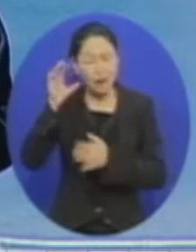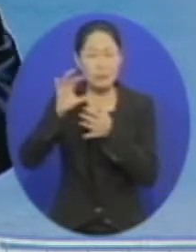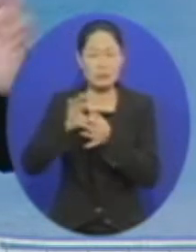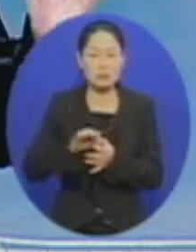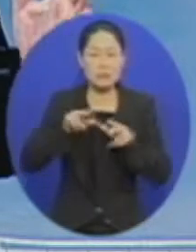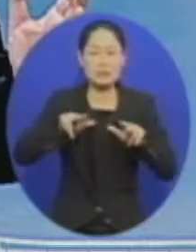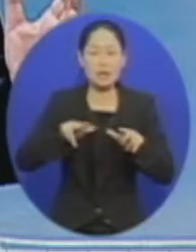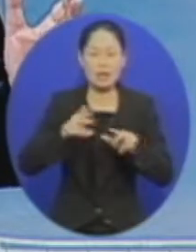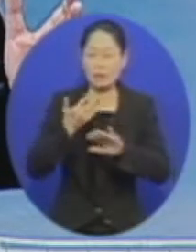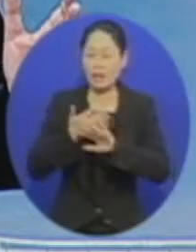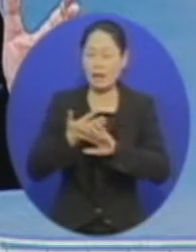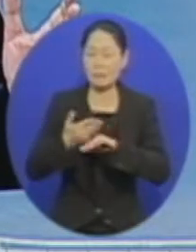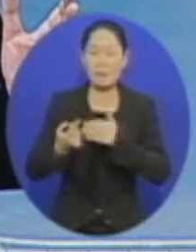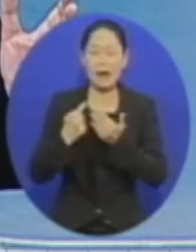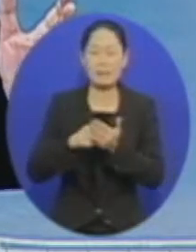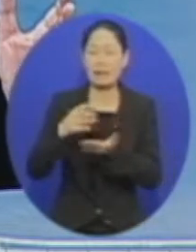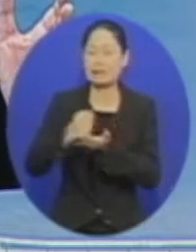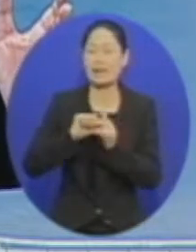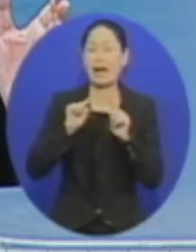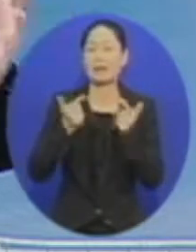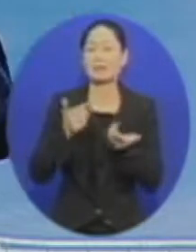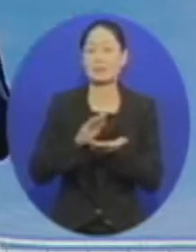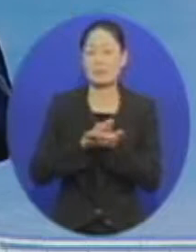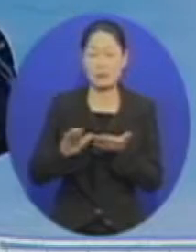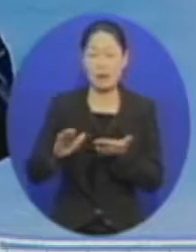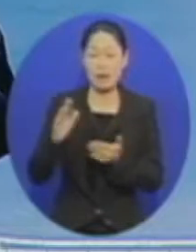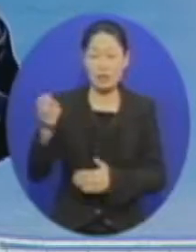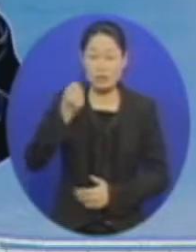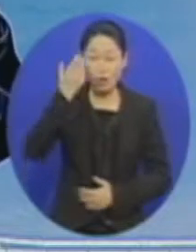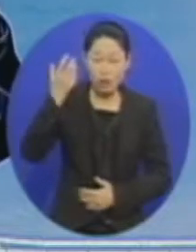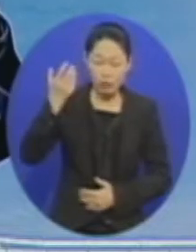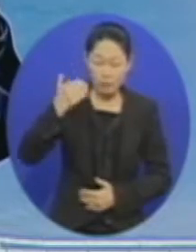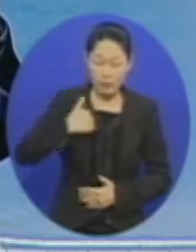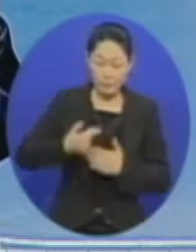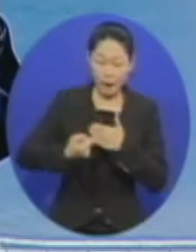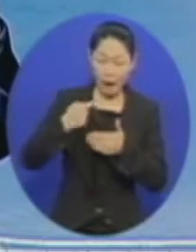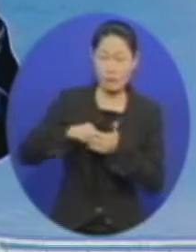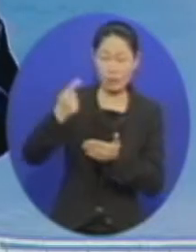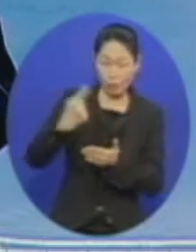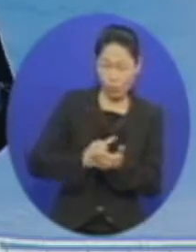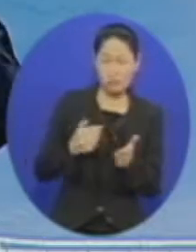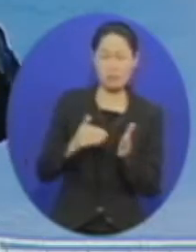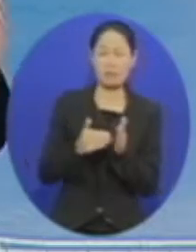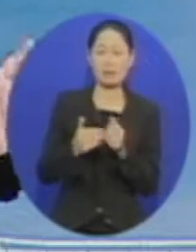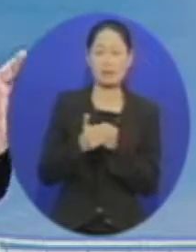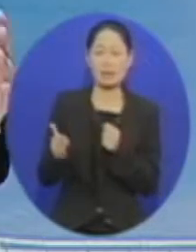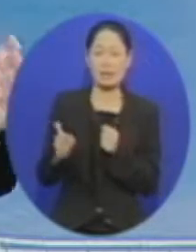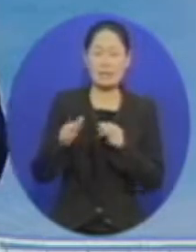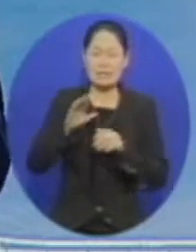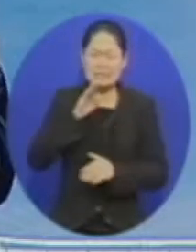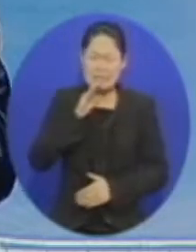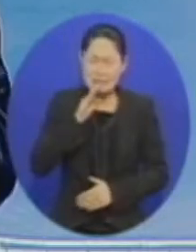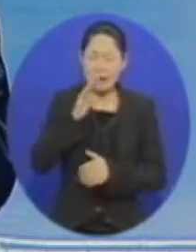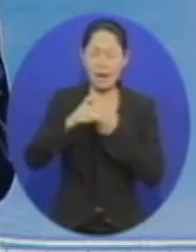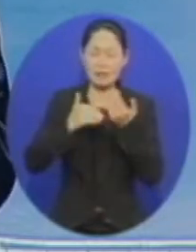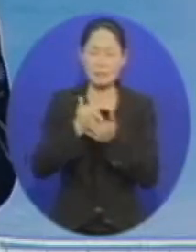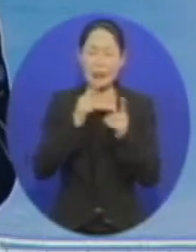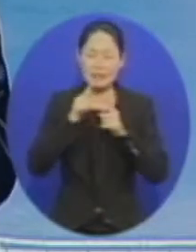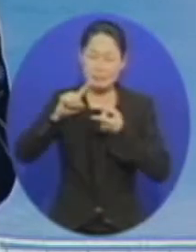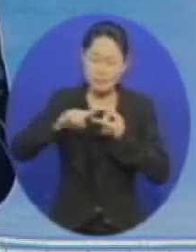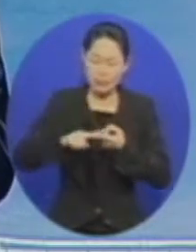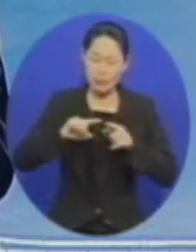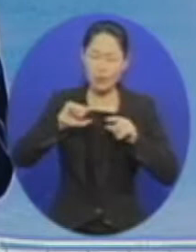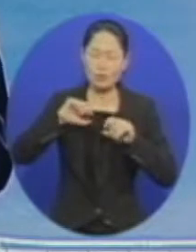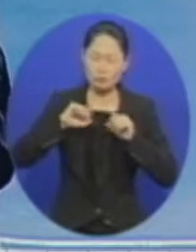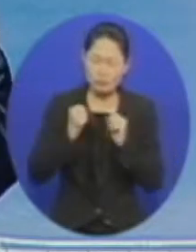다른 마음 안 가지겠습니다 성령님이 내 마음의 오셨는데 제가 이제는 진짜 하나님의 말씀대로 살고